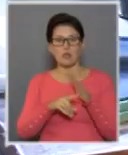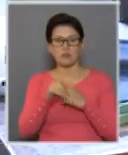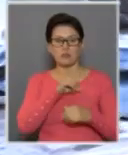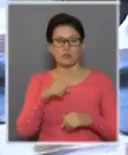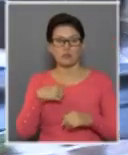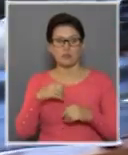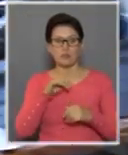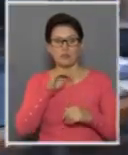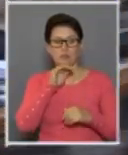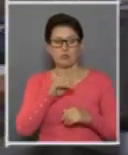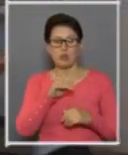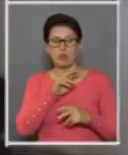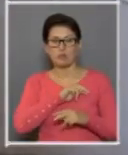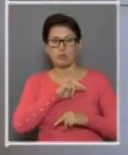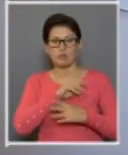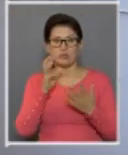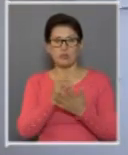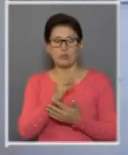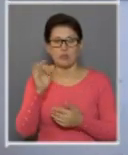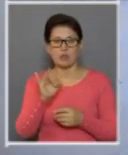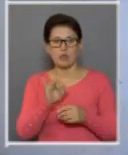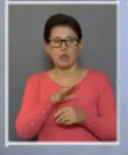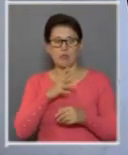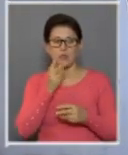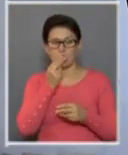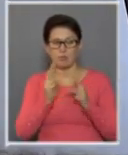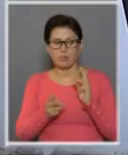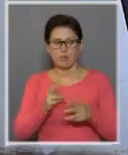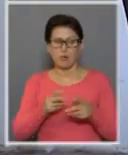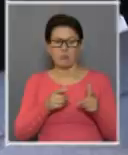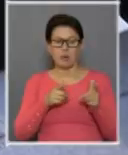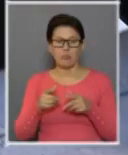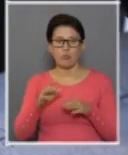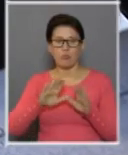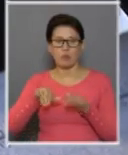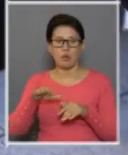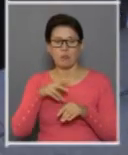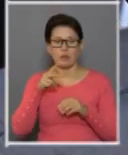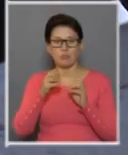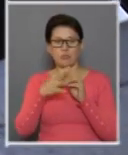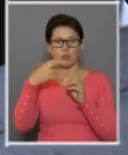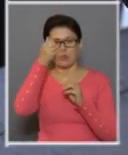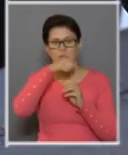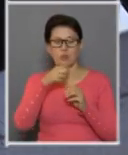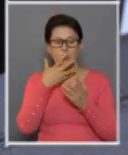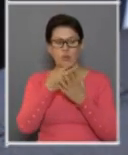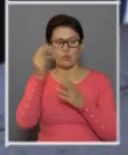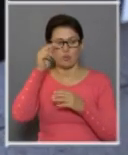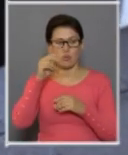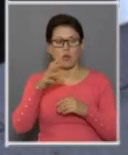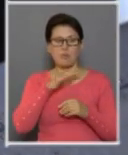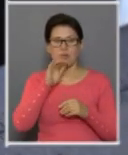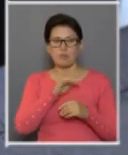Алғашында өзінің мамандығы бойынша жұмыс табылмағандықтан аспазшы болып қызмет жасапты. Ал 2014 жылы өз оқып